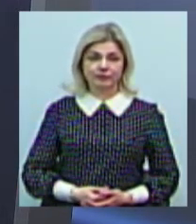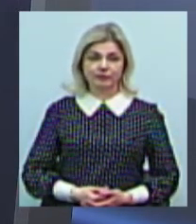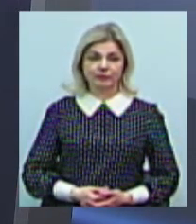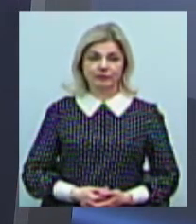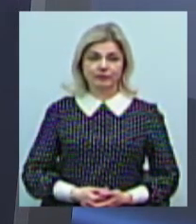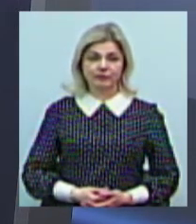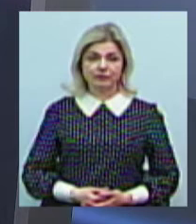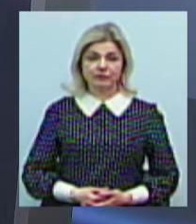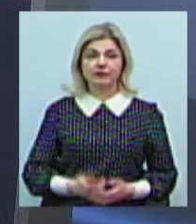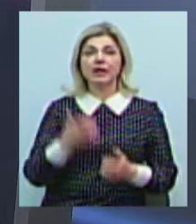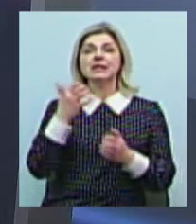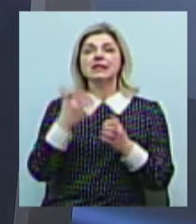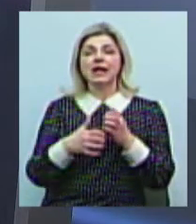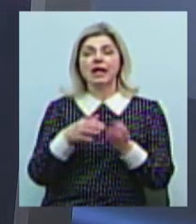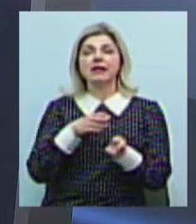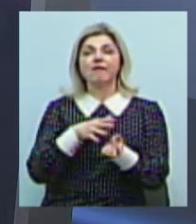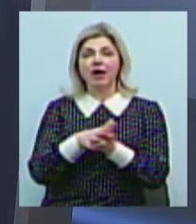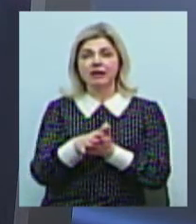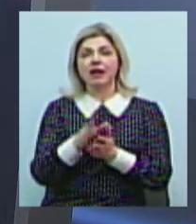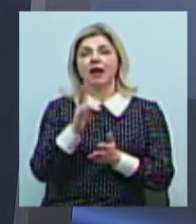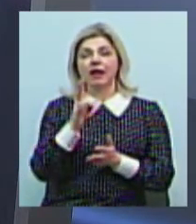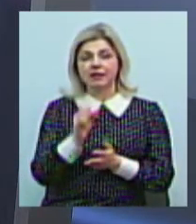ласка, середні витрати на стерилізацію